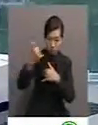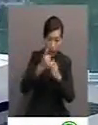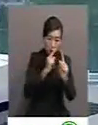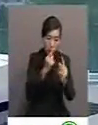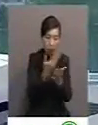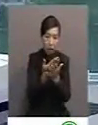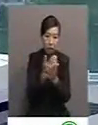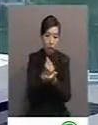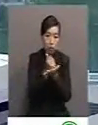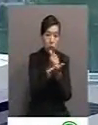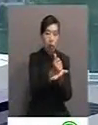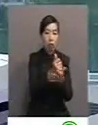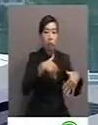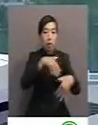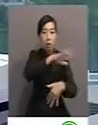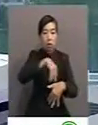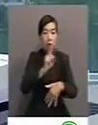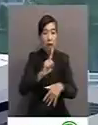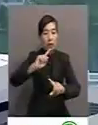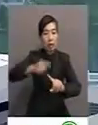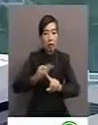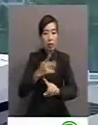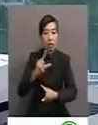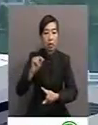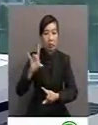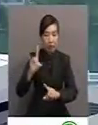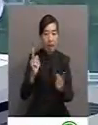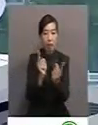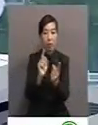การชดใช้ค่ะก็นัดกันอีกครั้งนี่28 เมษายนนะคะ ค่ะเดี๋ยวสิ้นเดือนนี้คงจะ